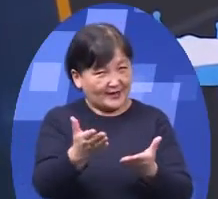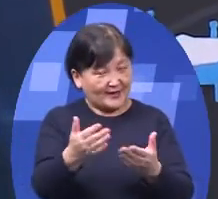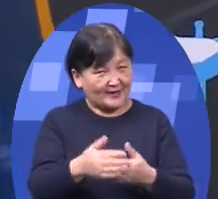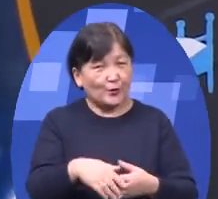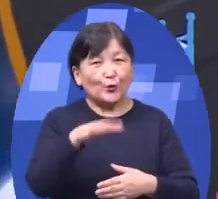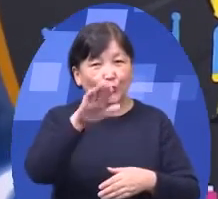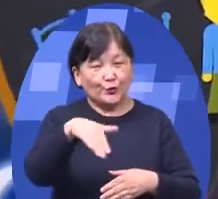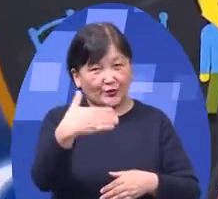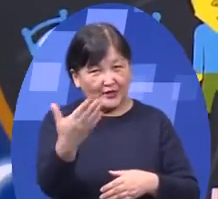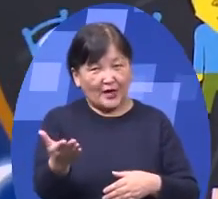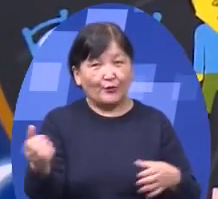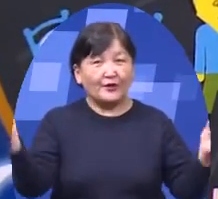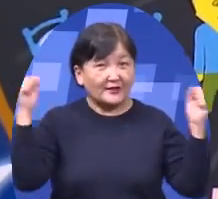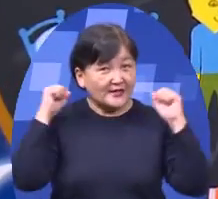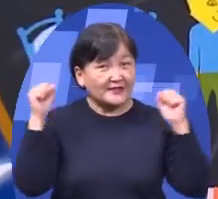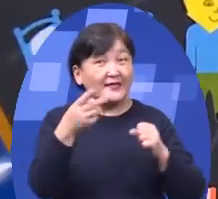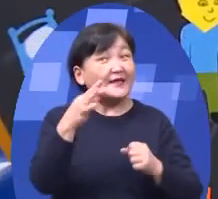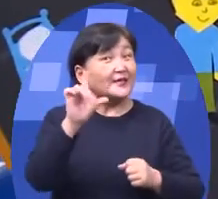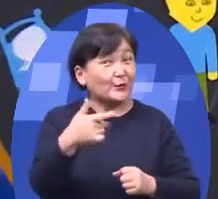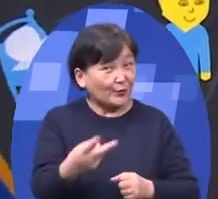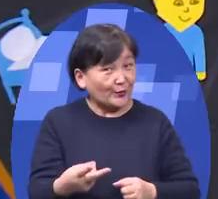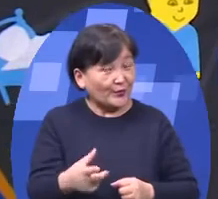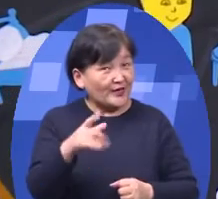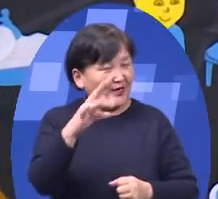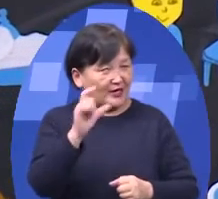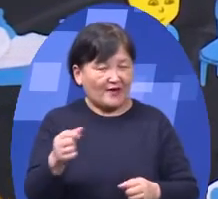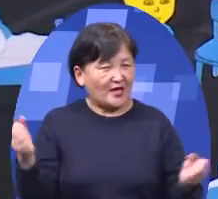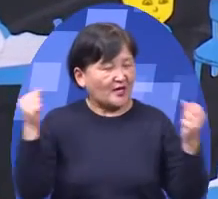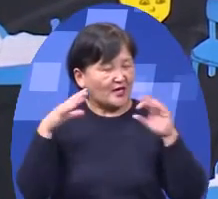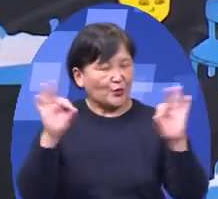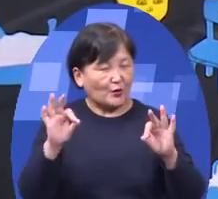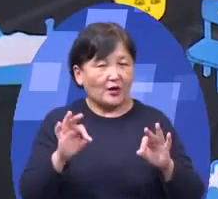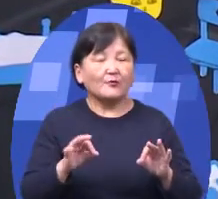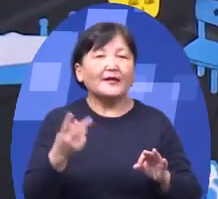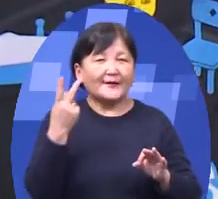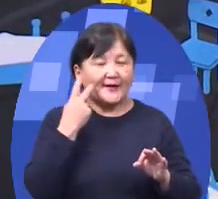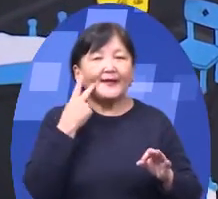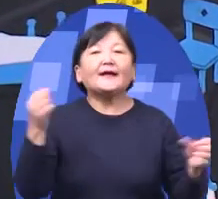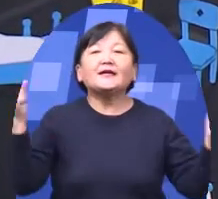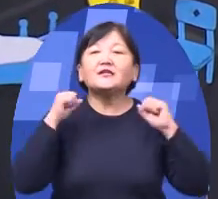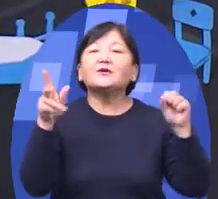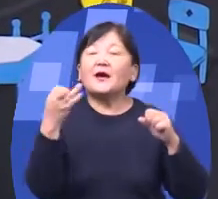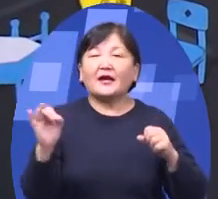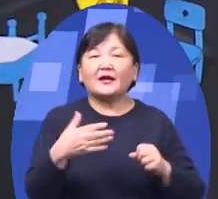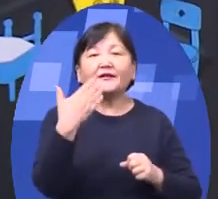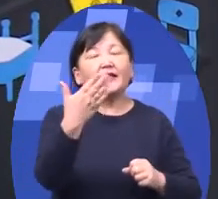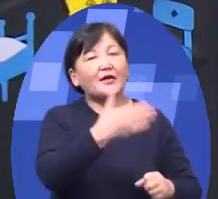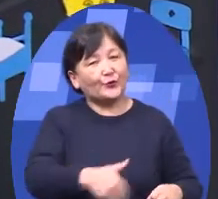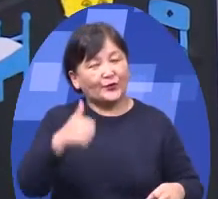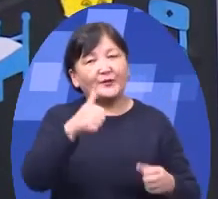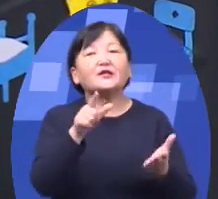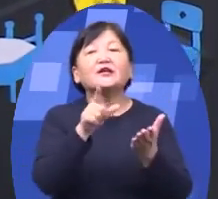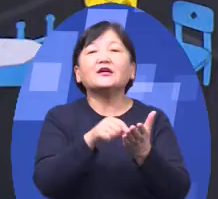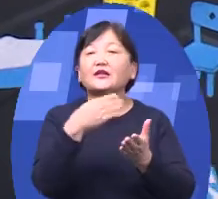Хүүхдүүдээ та нар өглөөний дасгалаа хийдэг үү? Хэрв хийдэггүй бол хийж хэвшээрэй. Та нарын эрүүл мэндэд тустай